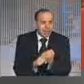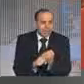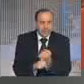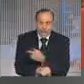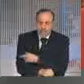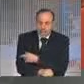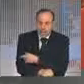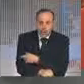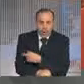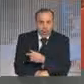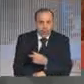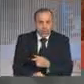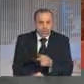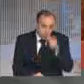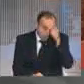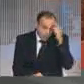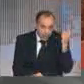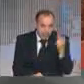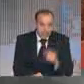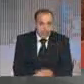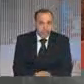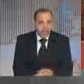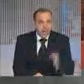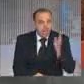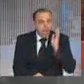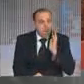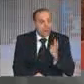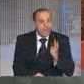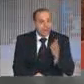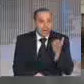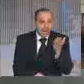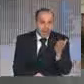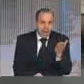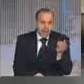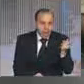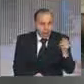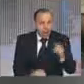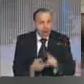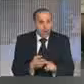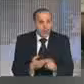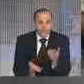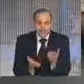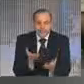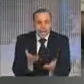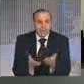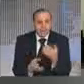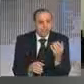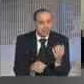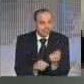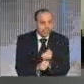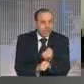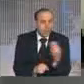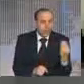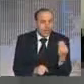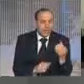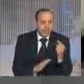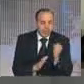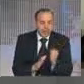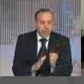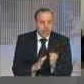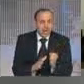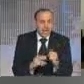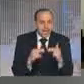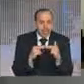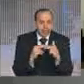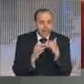النقابيه في البلاد المؤتمر كان مناسبه كذلك لتقييم ما تحقق لجهه باجا من انجازات على